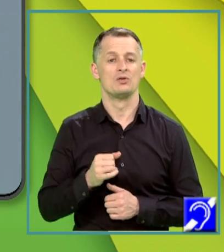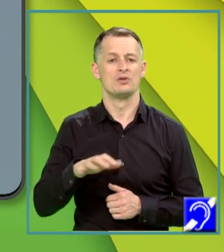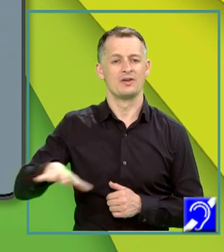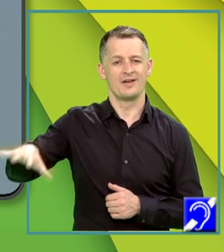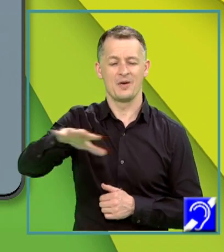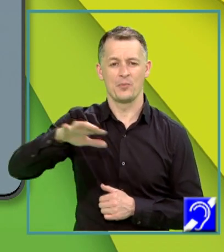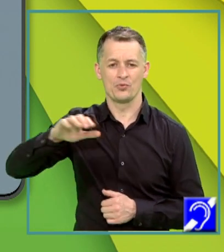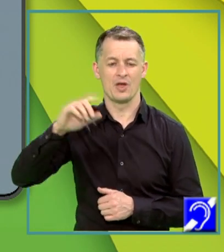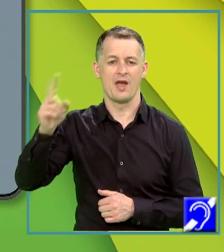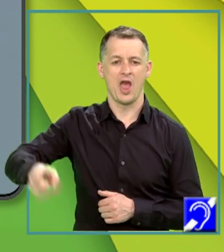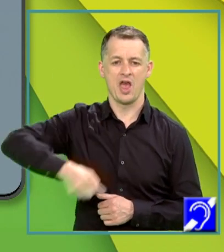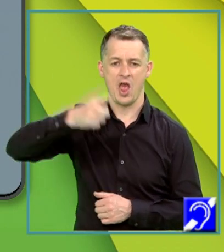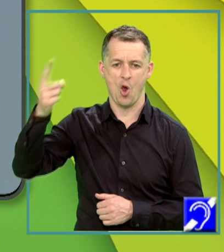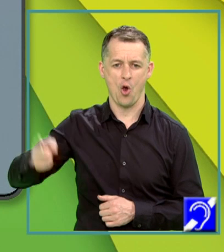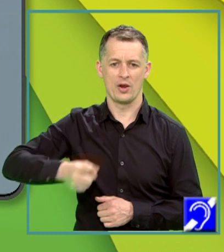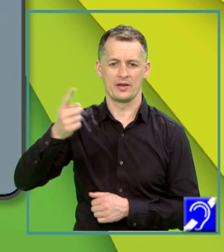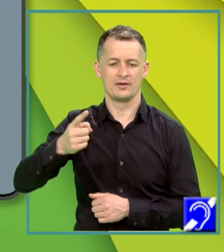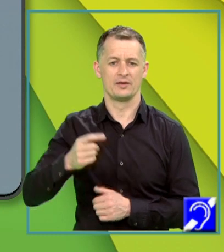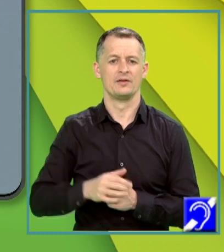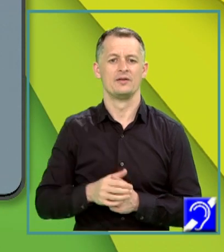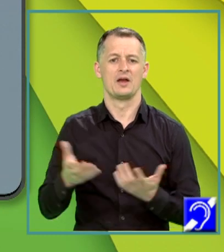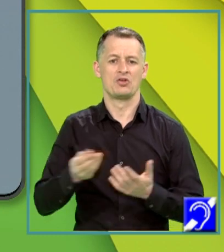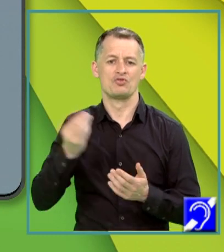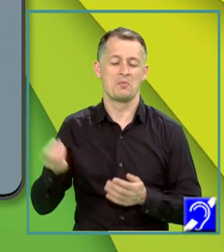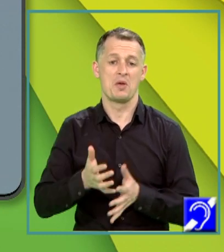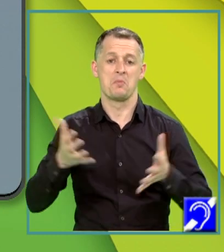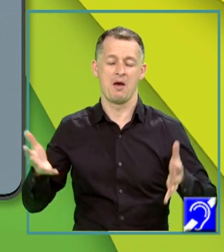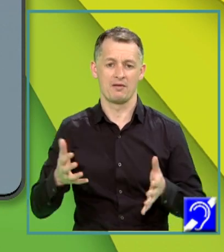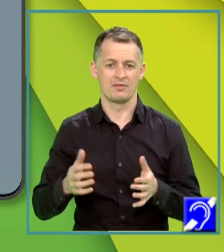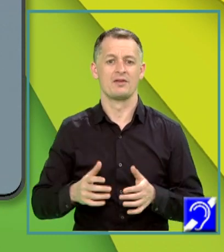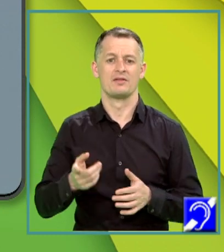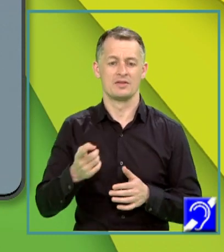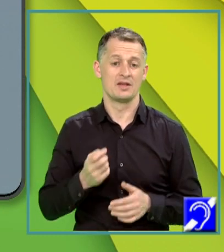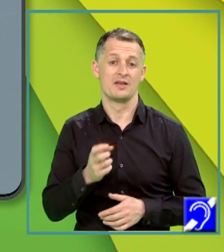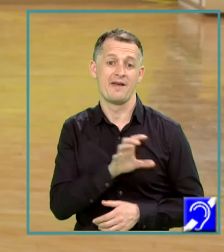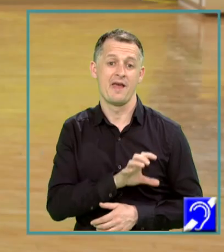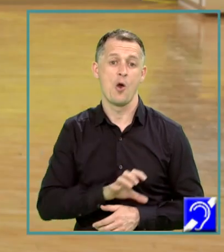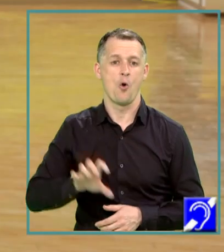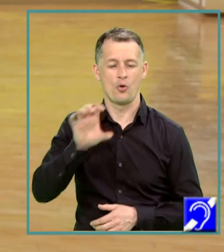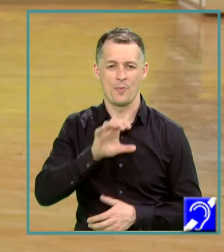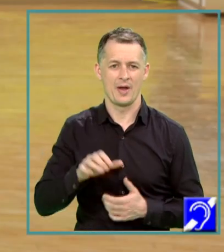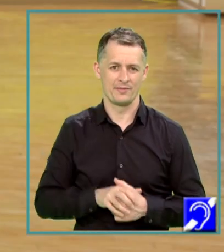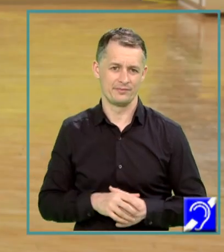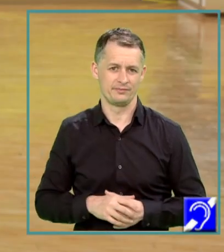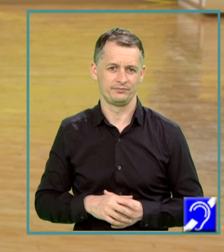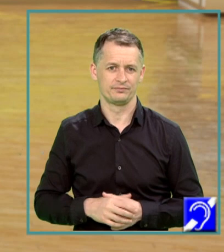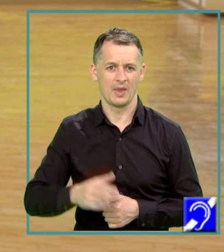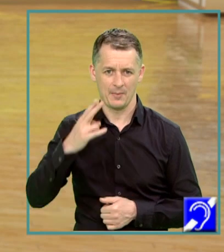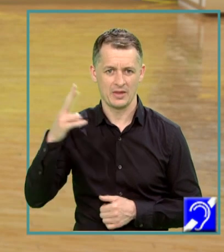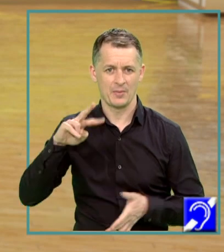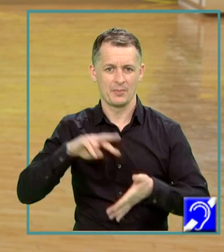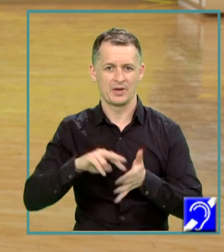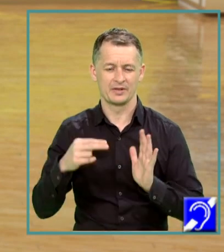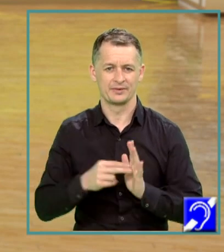cocea loc despre care vă spuneam că este cel mai mare când de o linie ne terestre din Europa mai departe am pregătit un